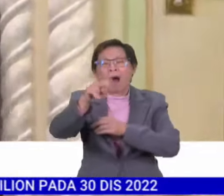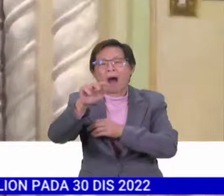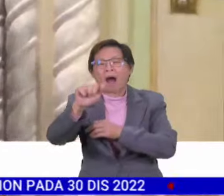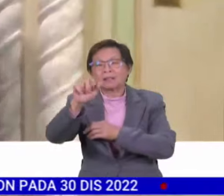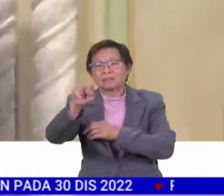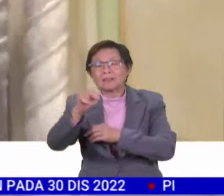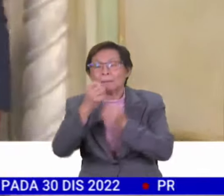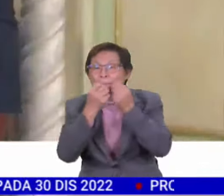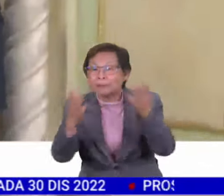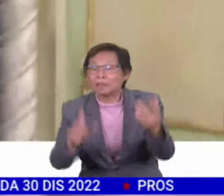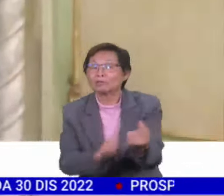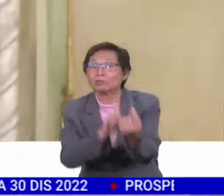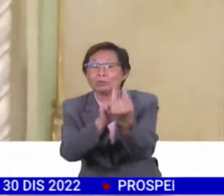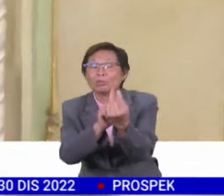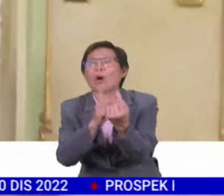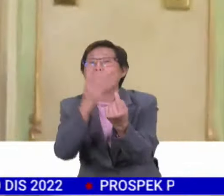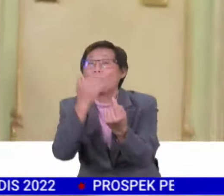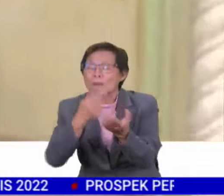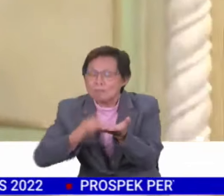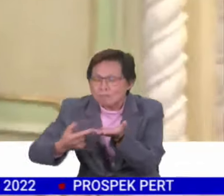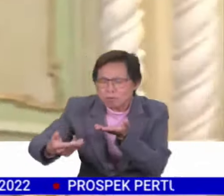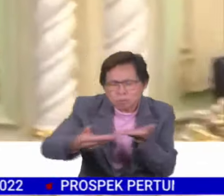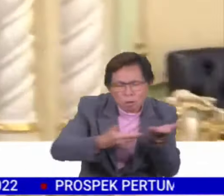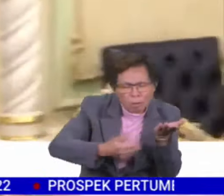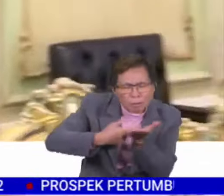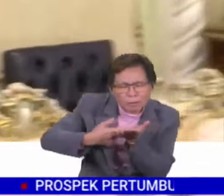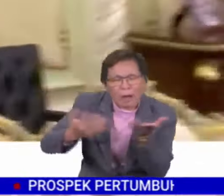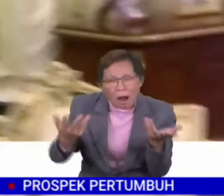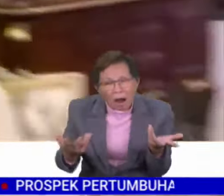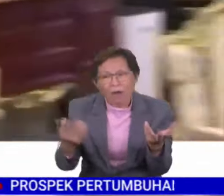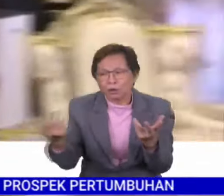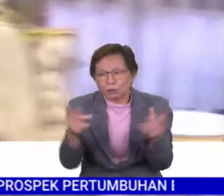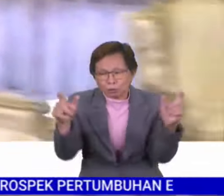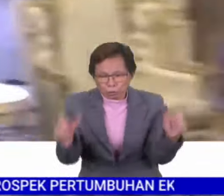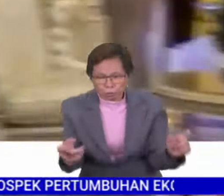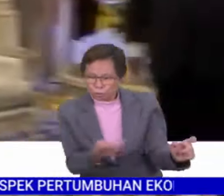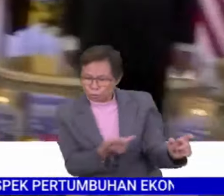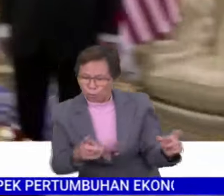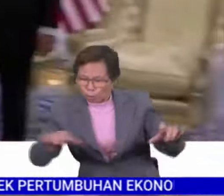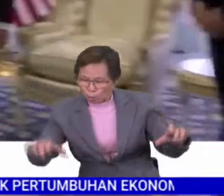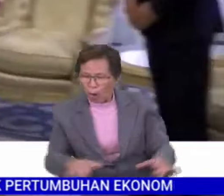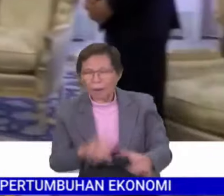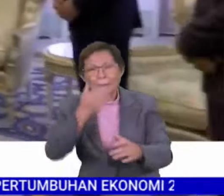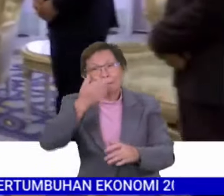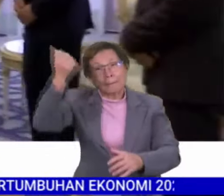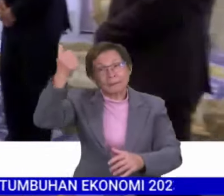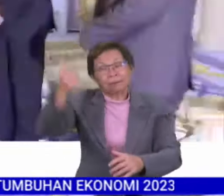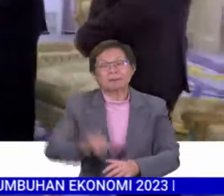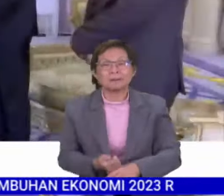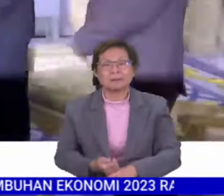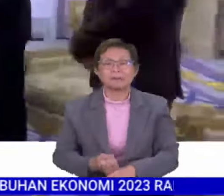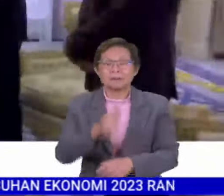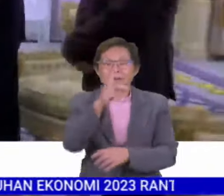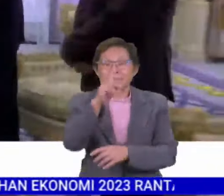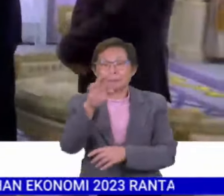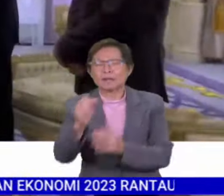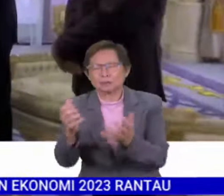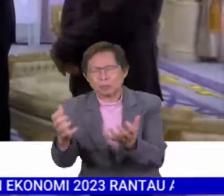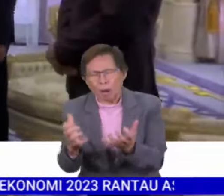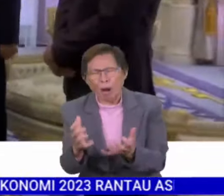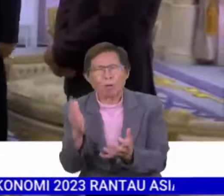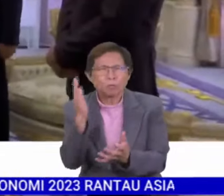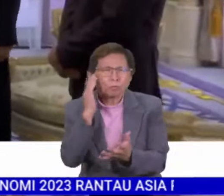memaklumkan perjumpaan tersebut adalah untuk membincangkan bagaimana kerjasama kedua-dua pihak dapat dilakukan secara berkesan. Jelasnya KBS juga ingin